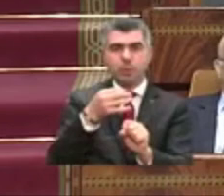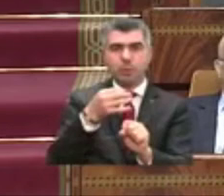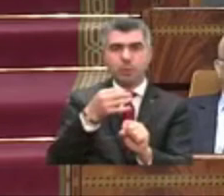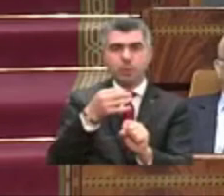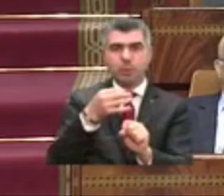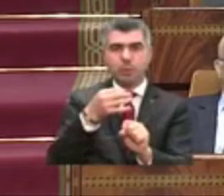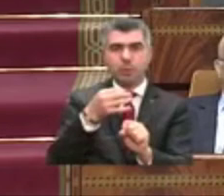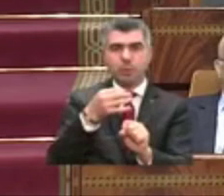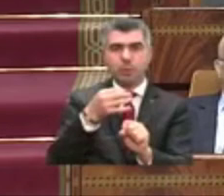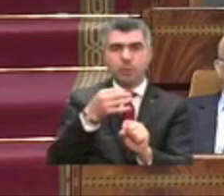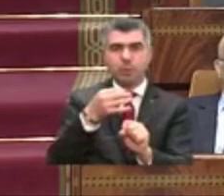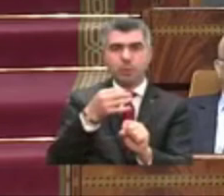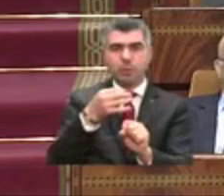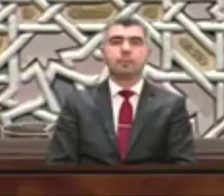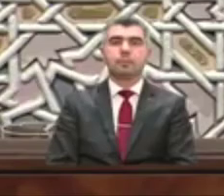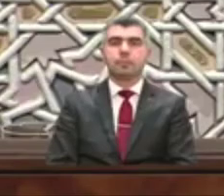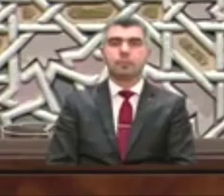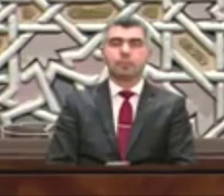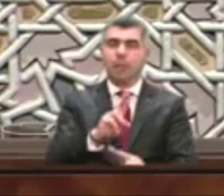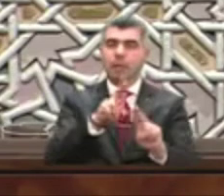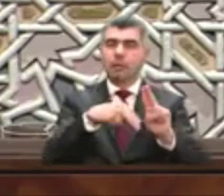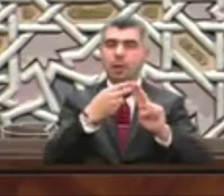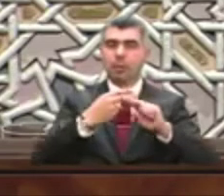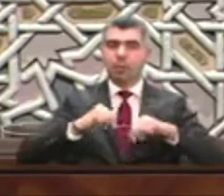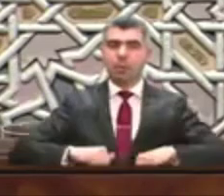تفضلوا سيد الوزير.